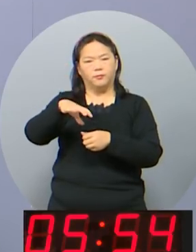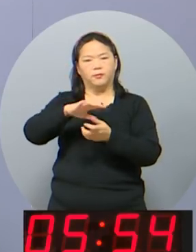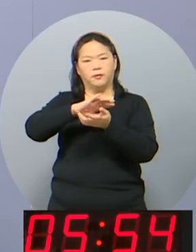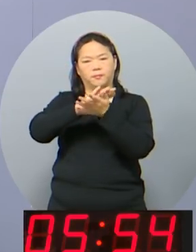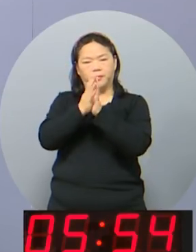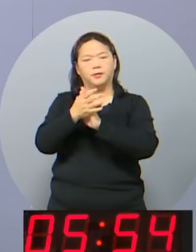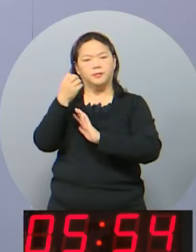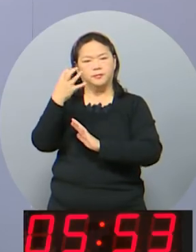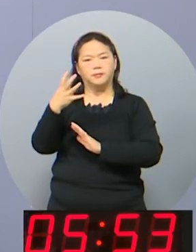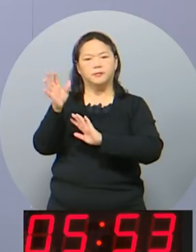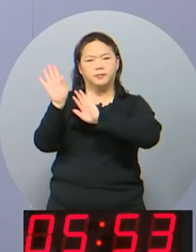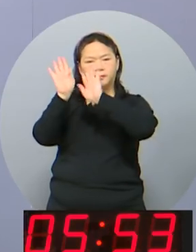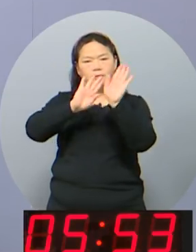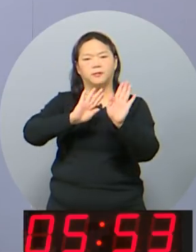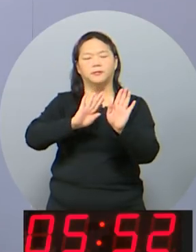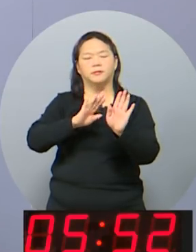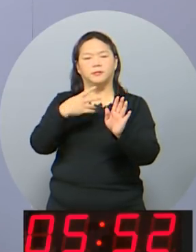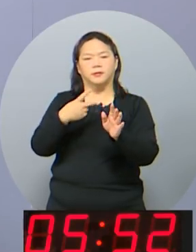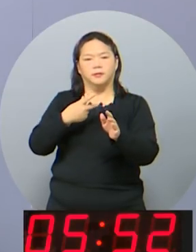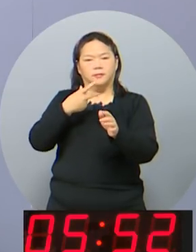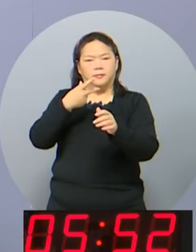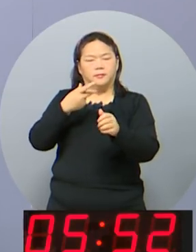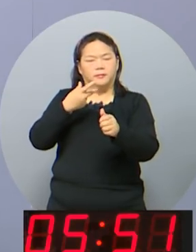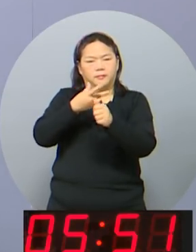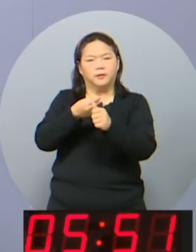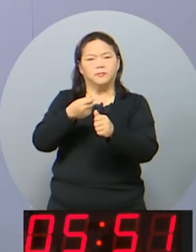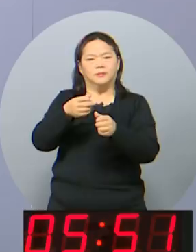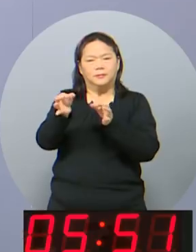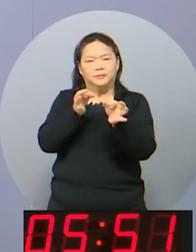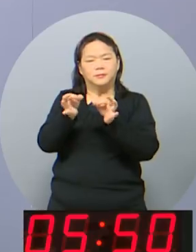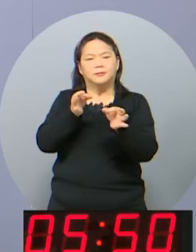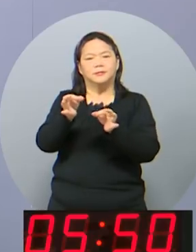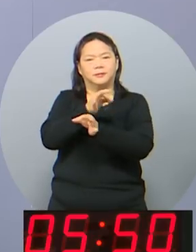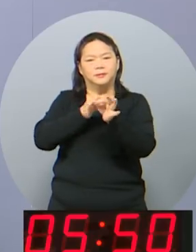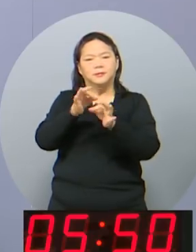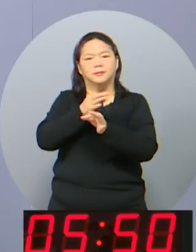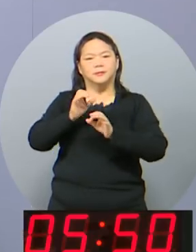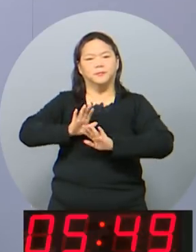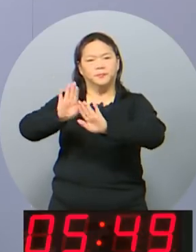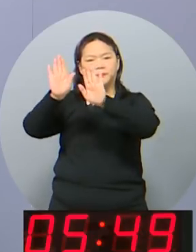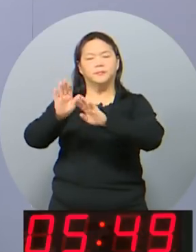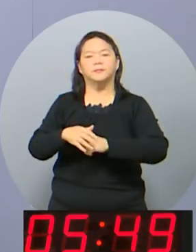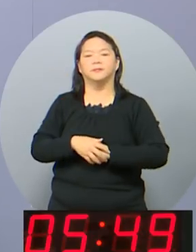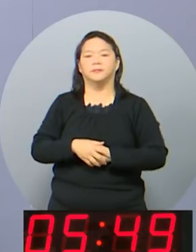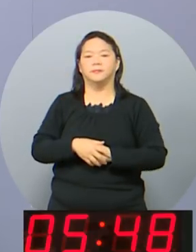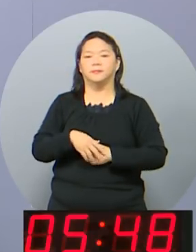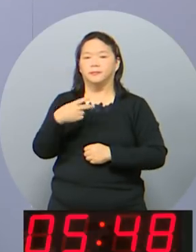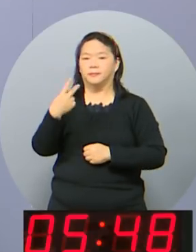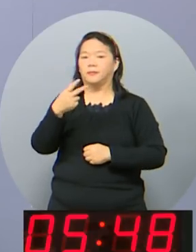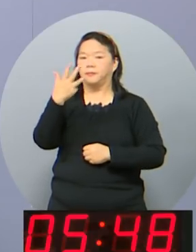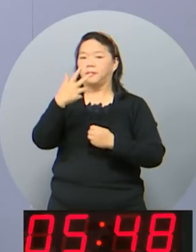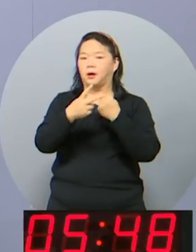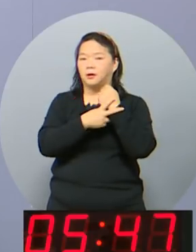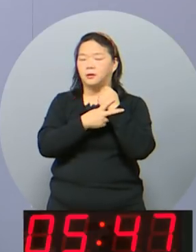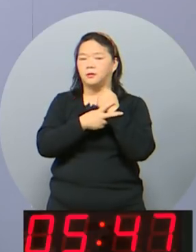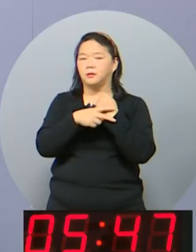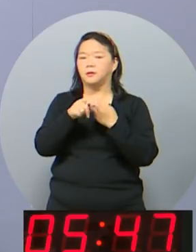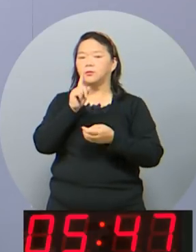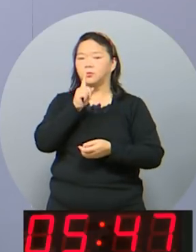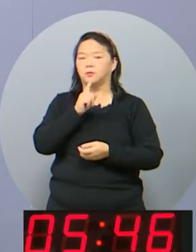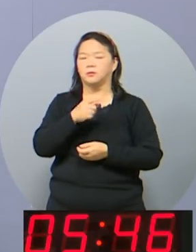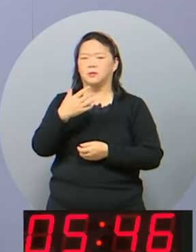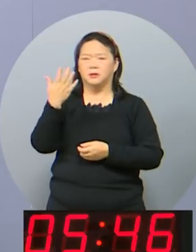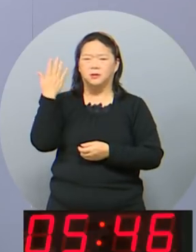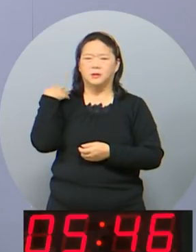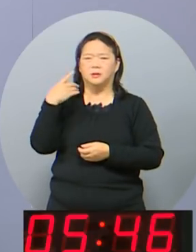貌，注入经济的活水。那还有提到我们八里的地区呢，我们知道过去有很多的